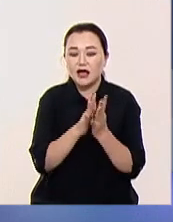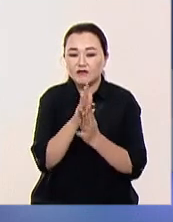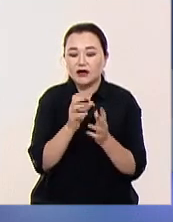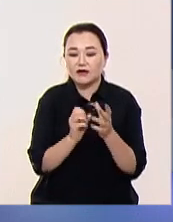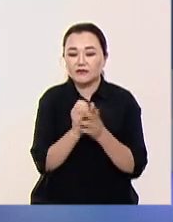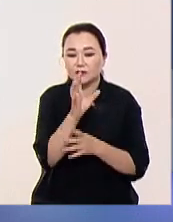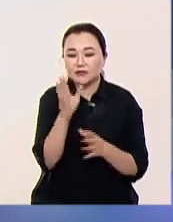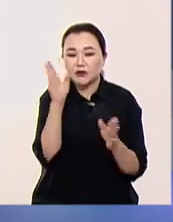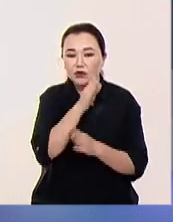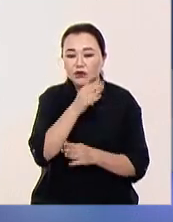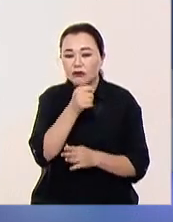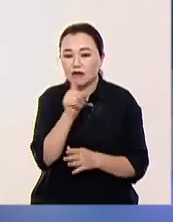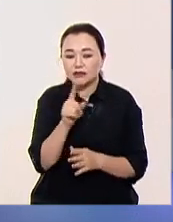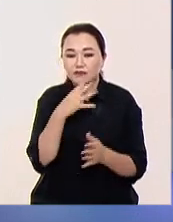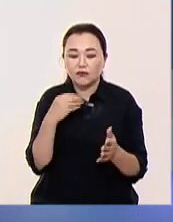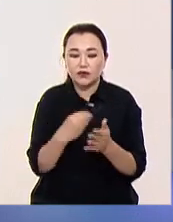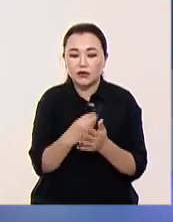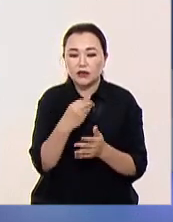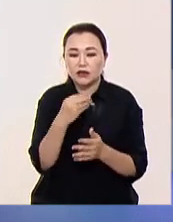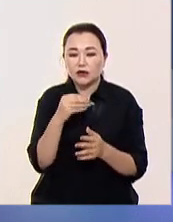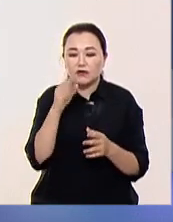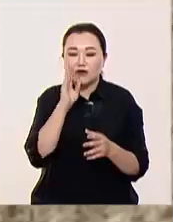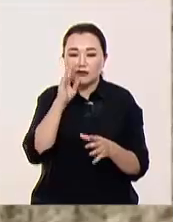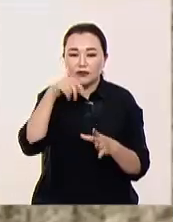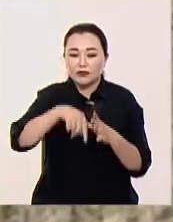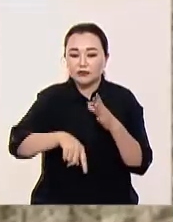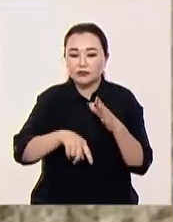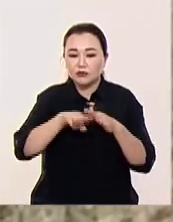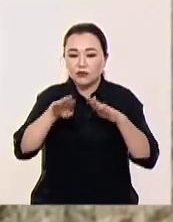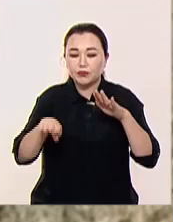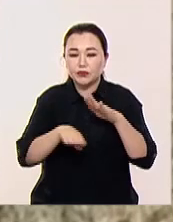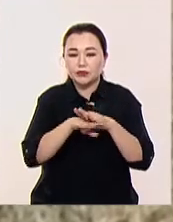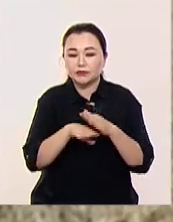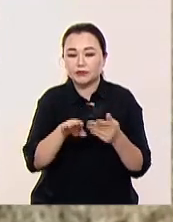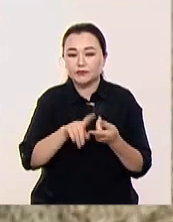выброс природного газа со дна водоема.